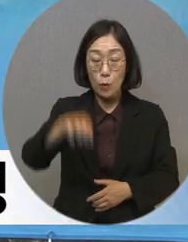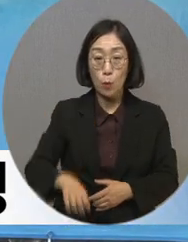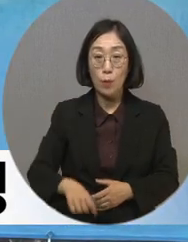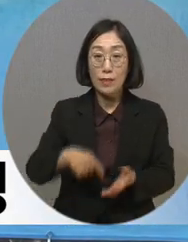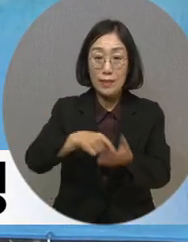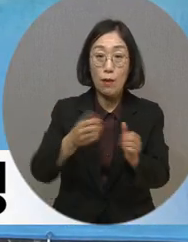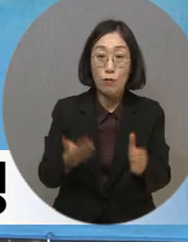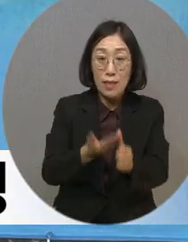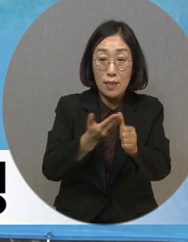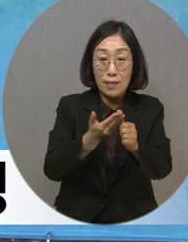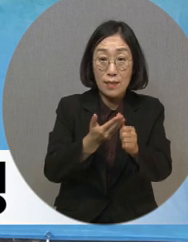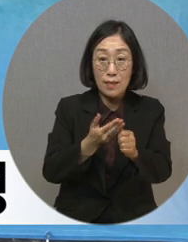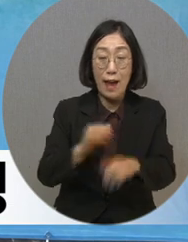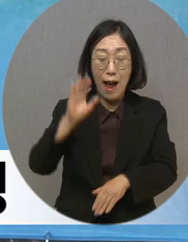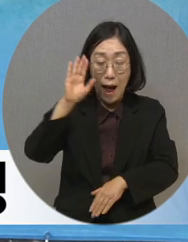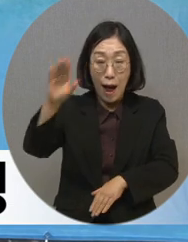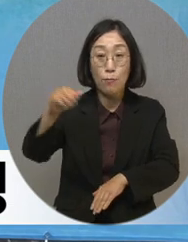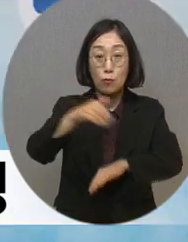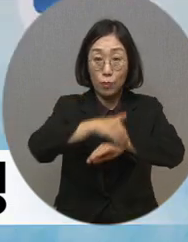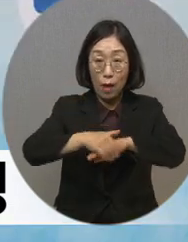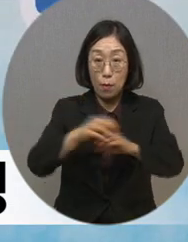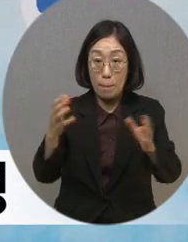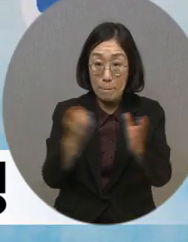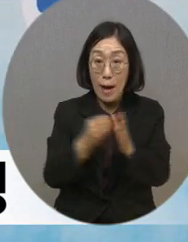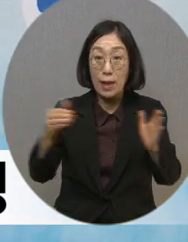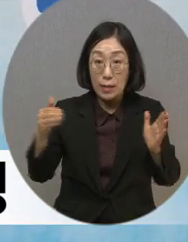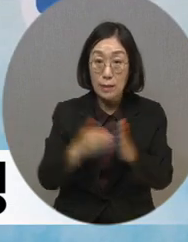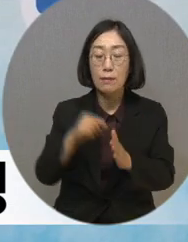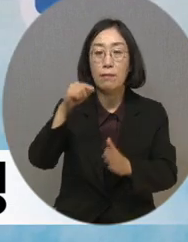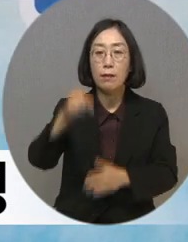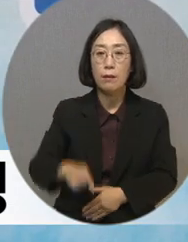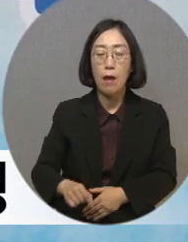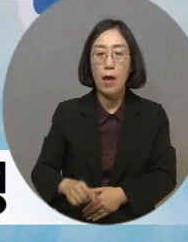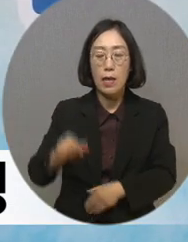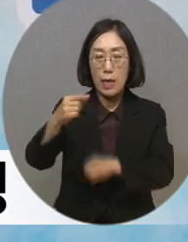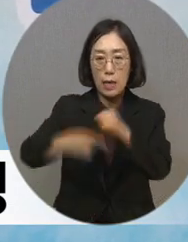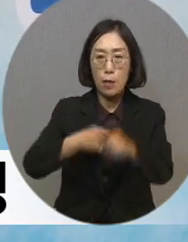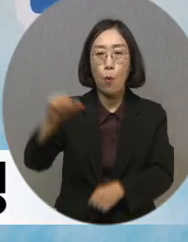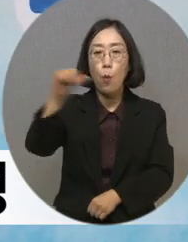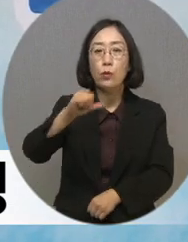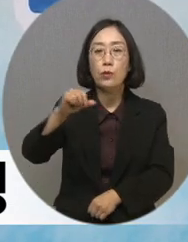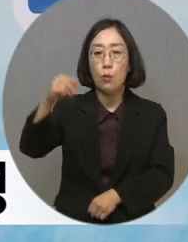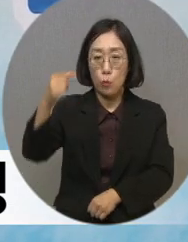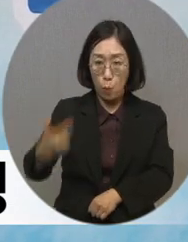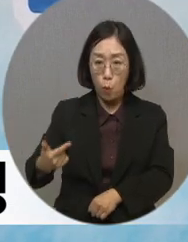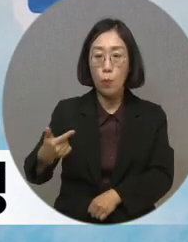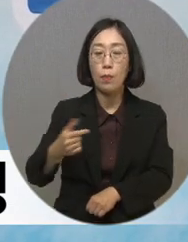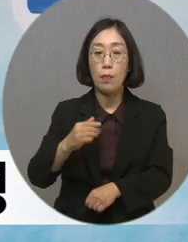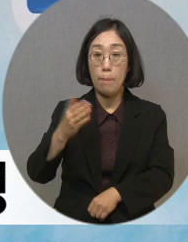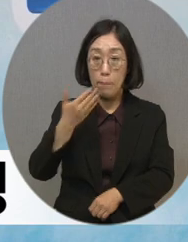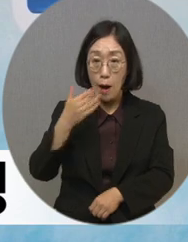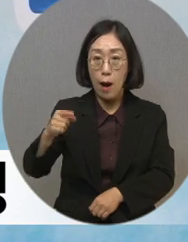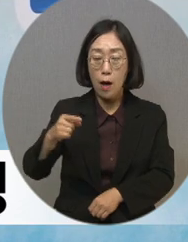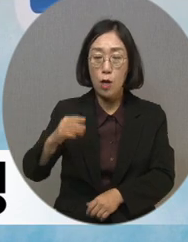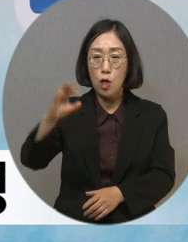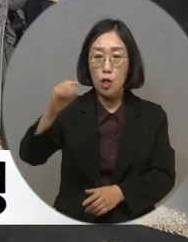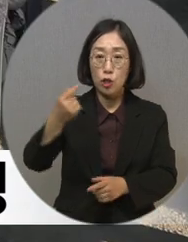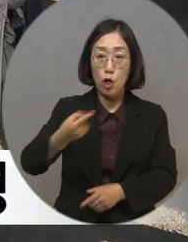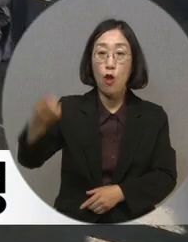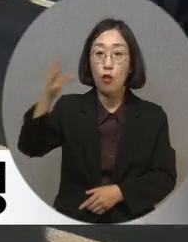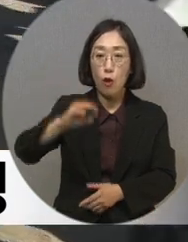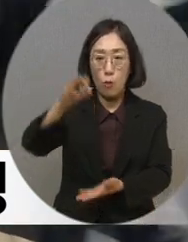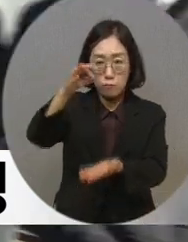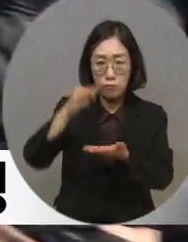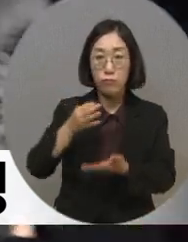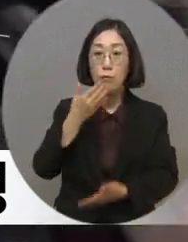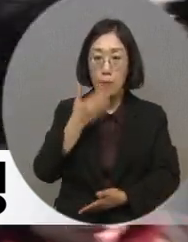양식 클러스터도 조성이 완료되면 연간 5천 톤의 새우가 생산되고 1천억 원의 매출을 올릴 것으로 예상돼